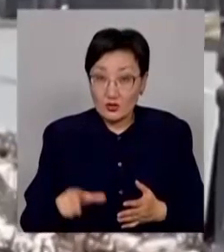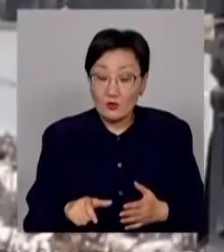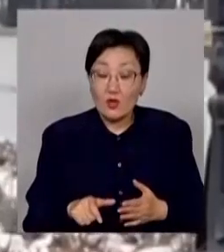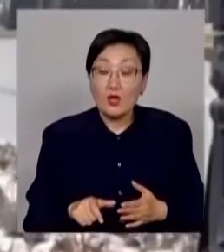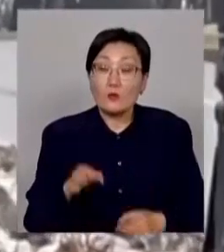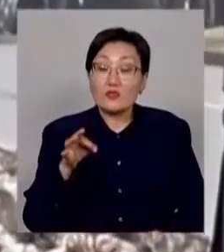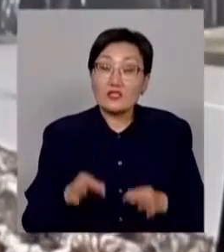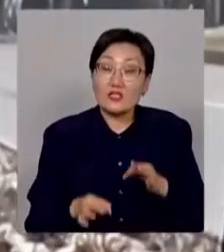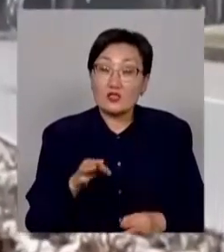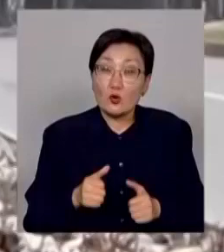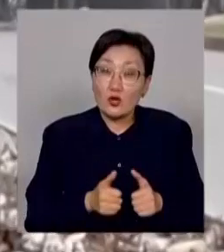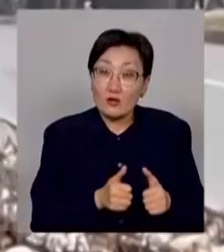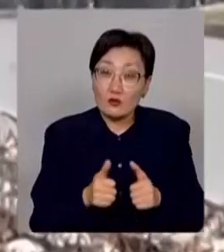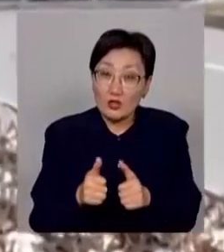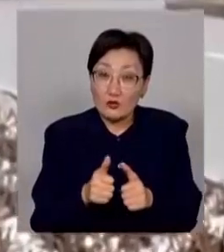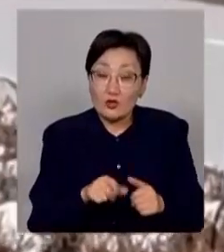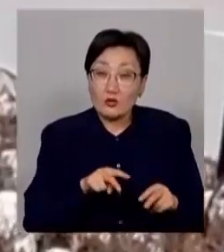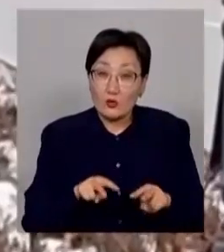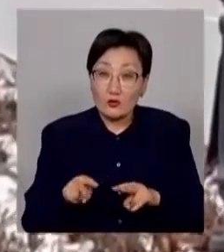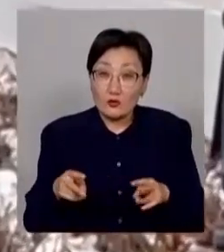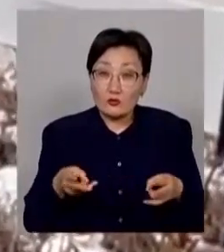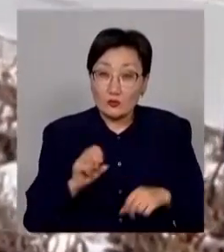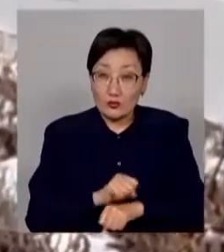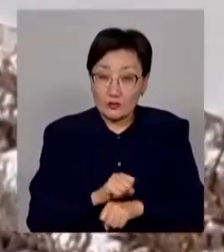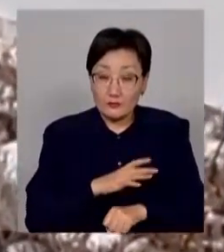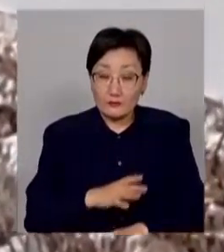қылмыстық қудалауды тоқтатыпты.